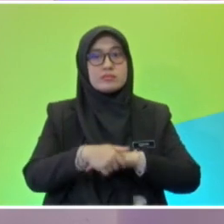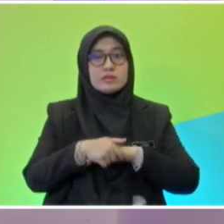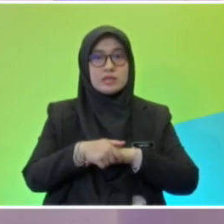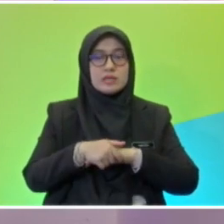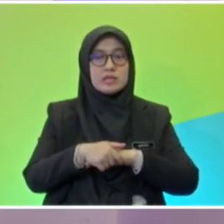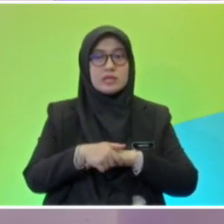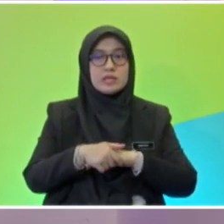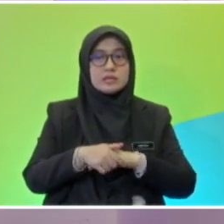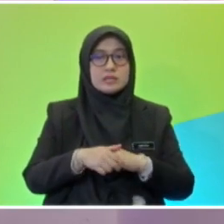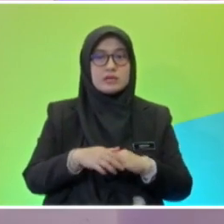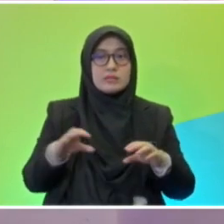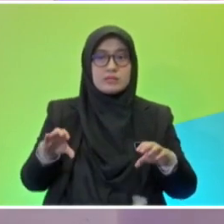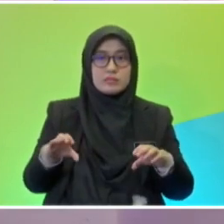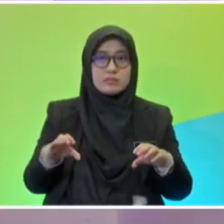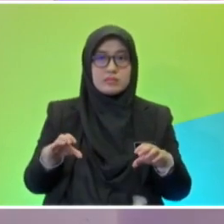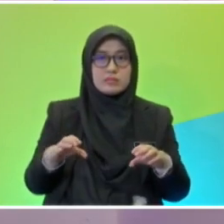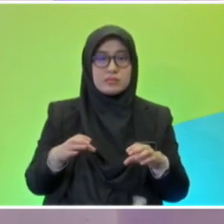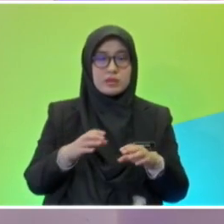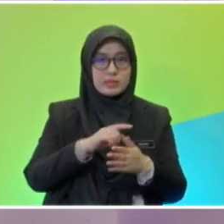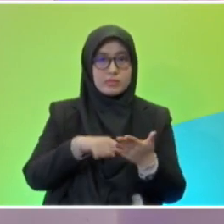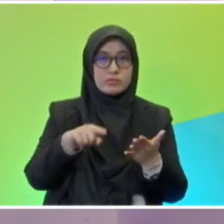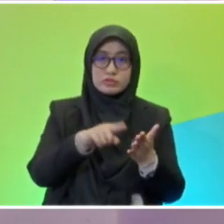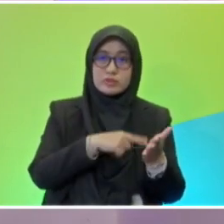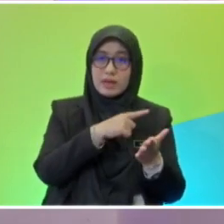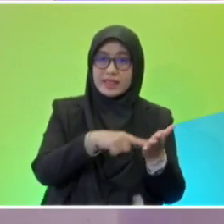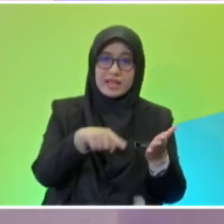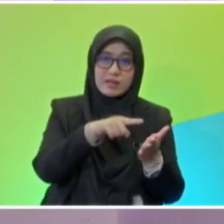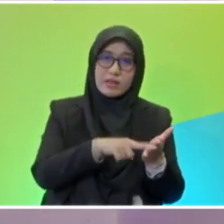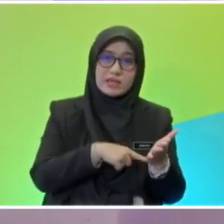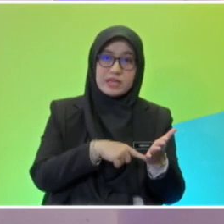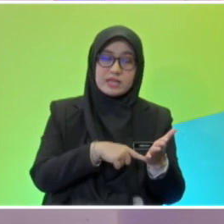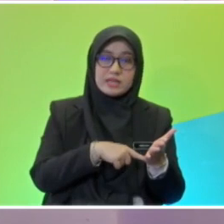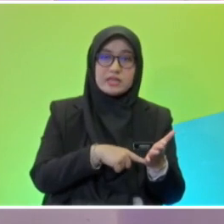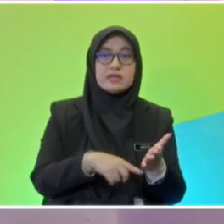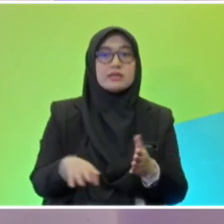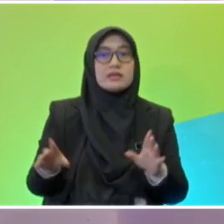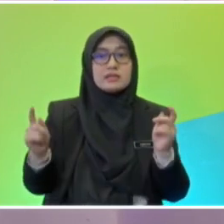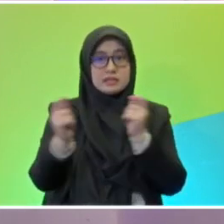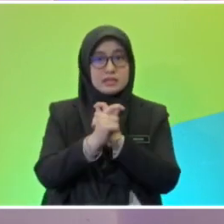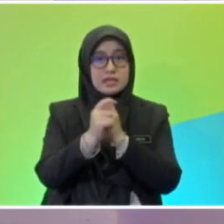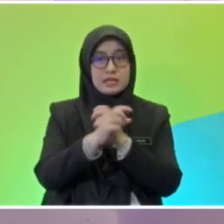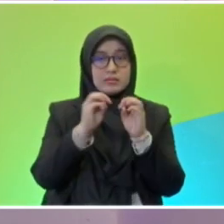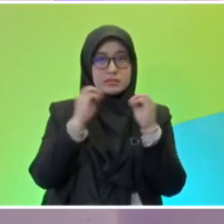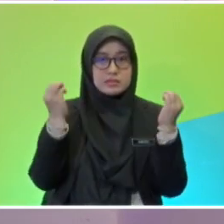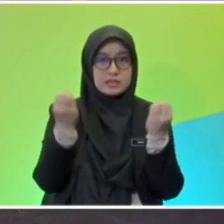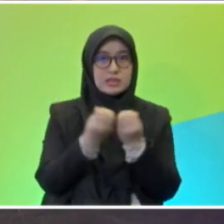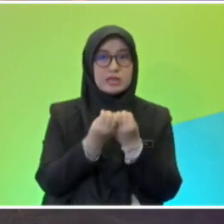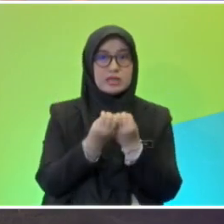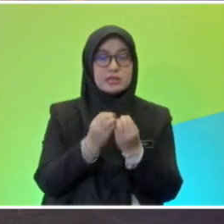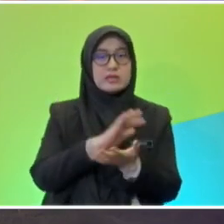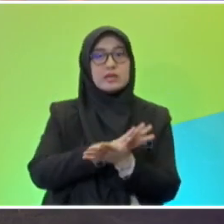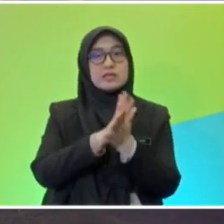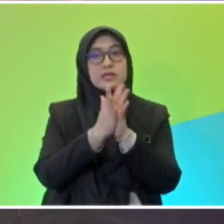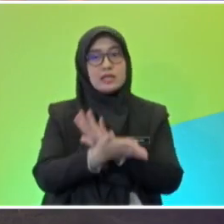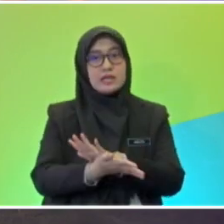penentangan ini dihapuskan apabila penentangan ini menjadi dihapuskan maksudnya sekarang menguasai secara total